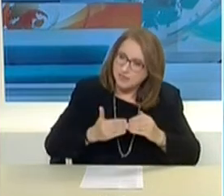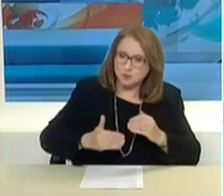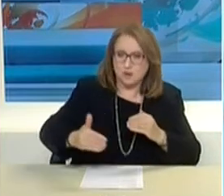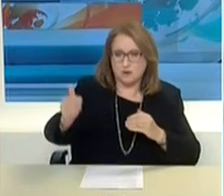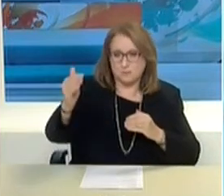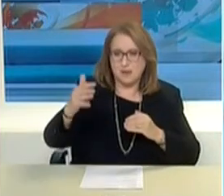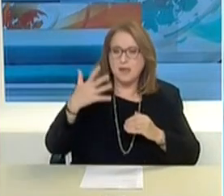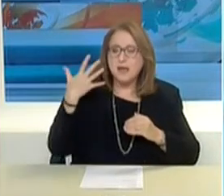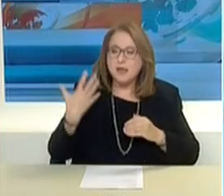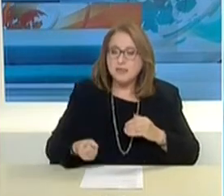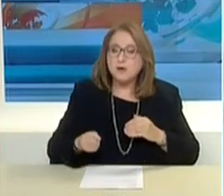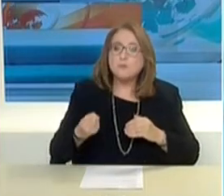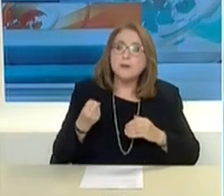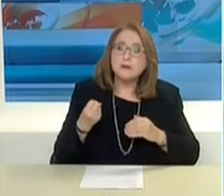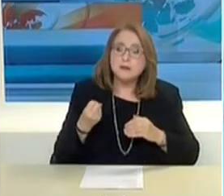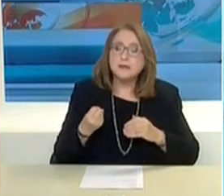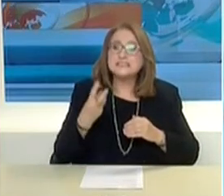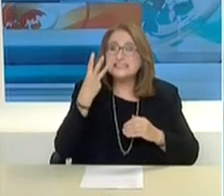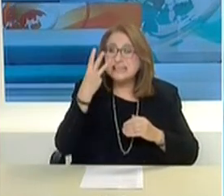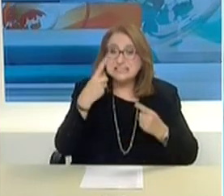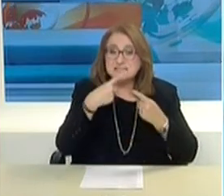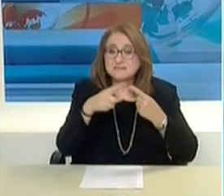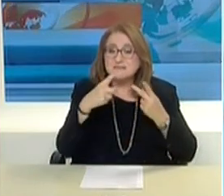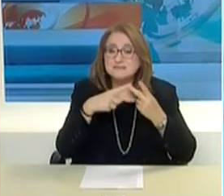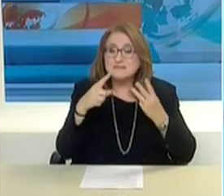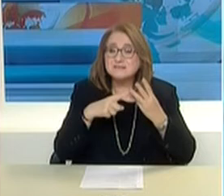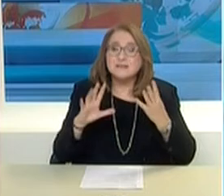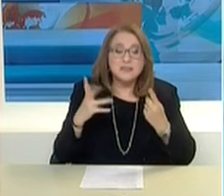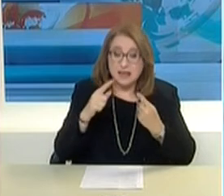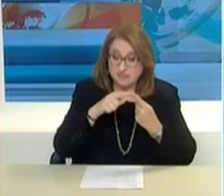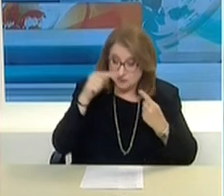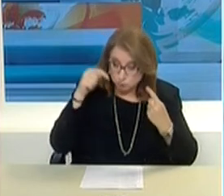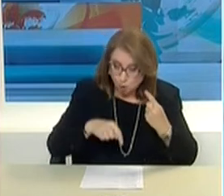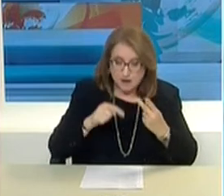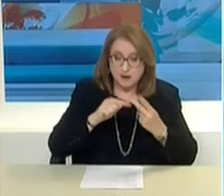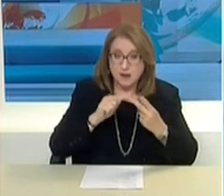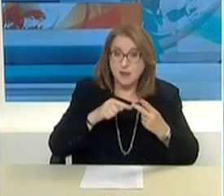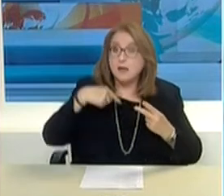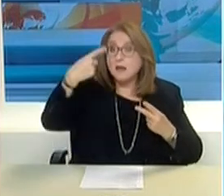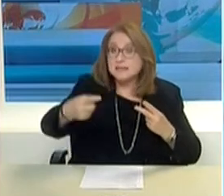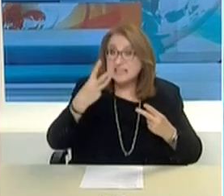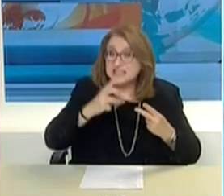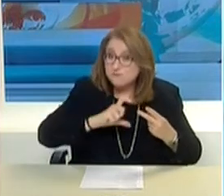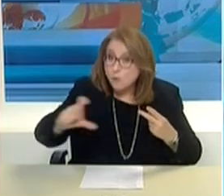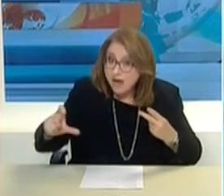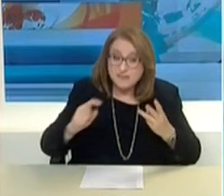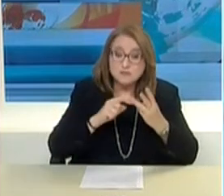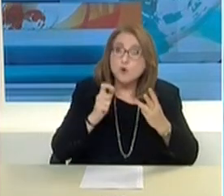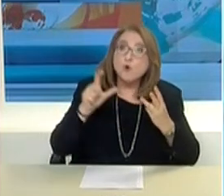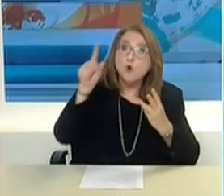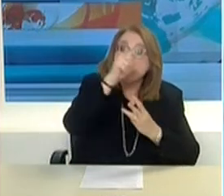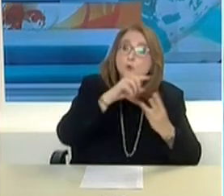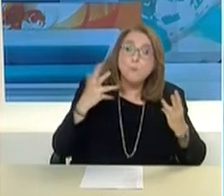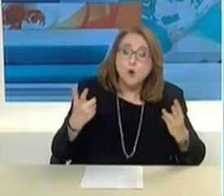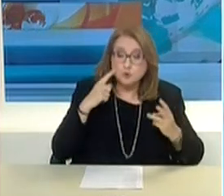έχουμε 3 διαφορετικές πληροφορίες για το πώς εξελίσσεται η νόσος. Παρ' όλα αυτά, σας είπα και στην αρχή,